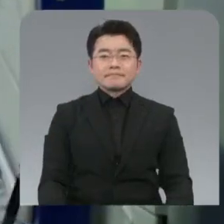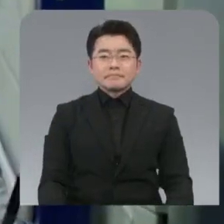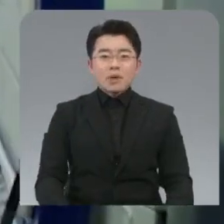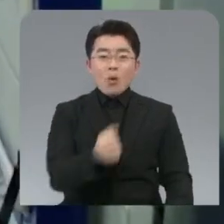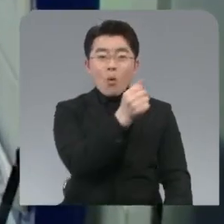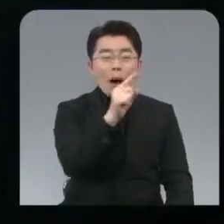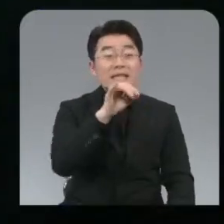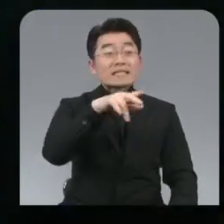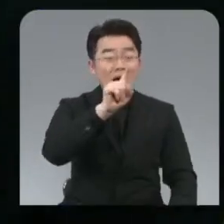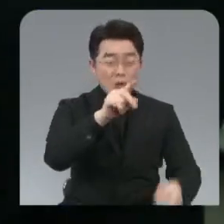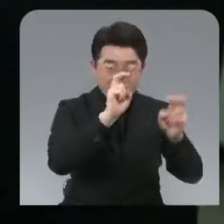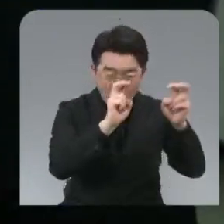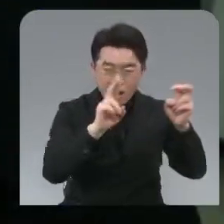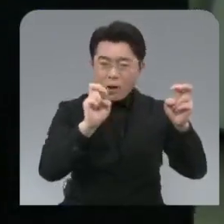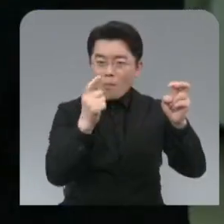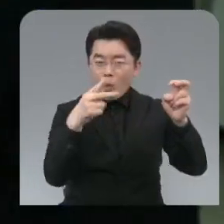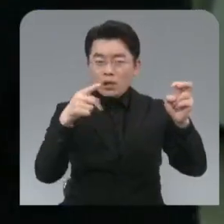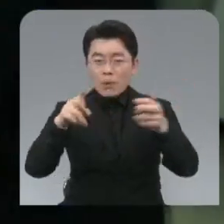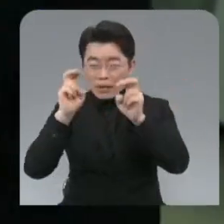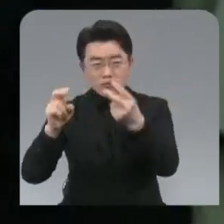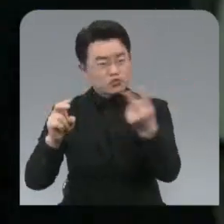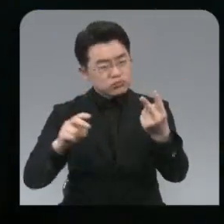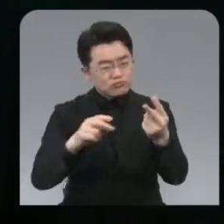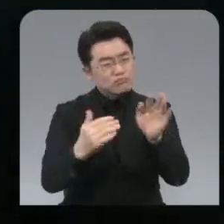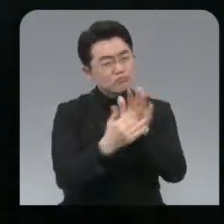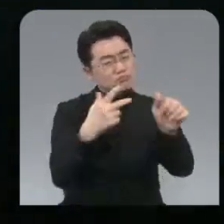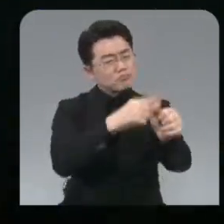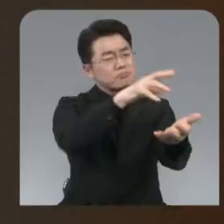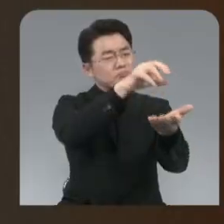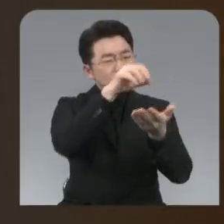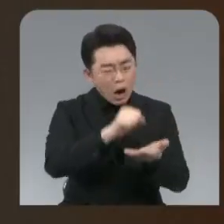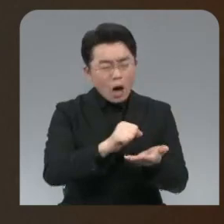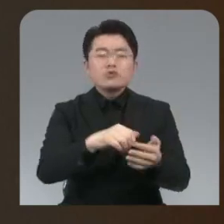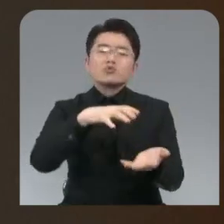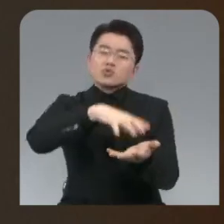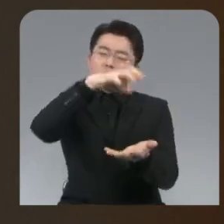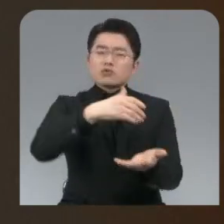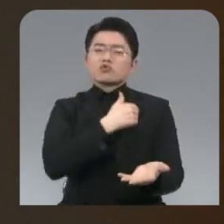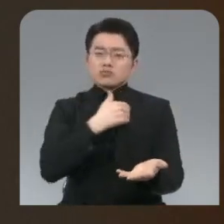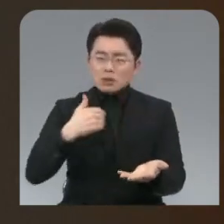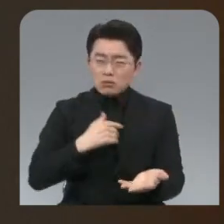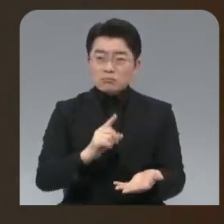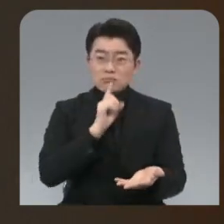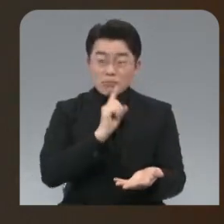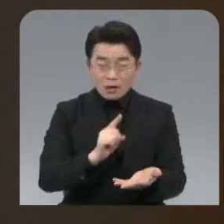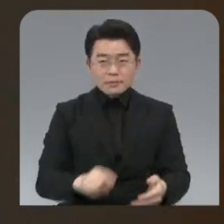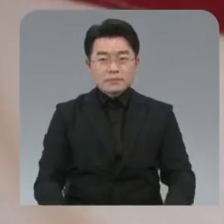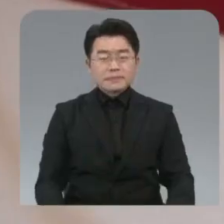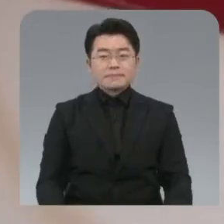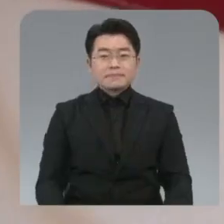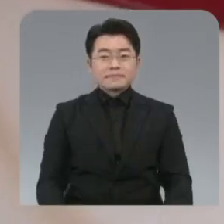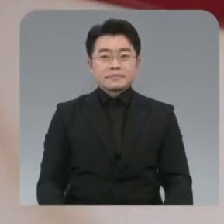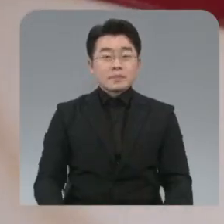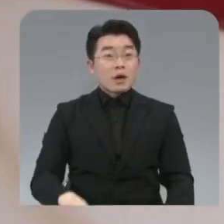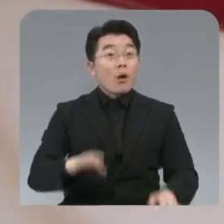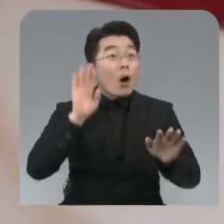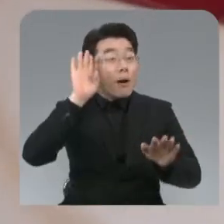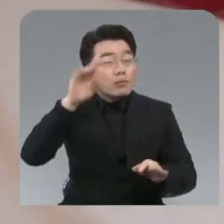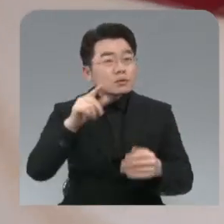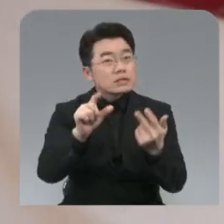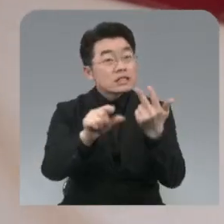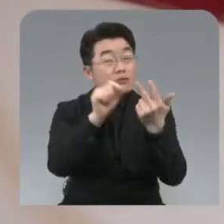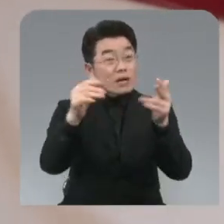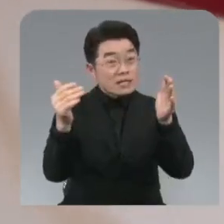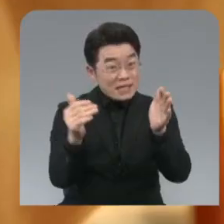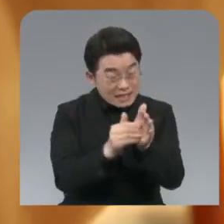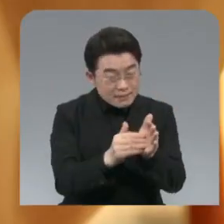화이자와 모더나 백신만으로도 충분하다. 독일 정부는 미리 구매 계약한 아스트라제네카 분량까지 고려하면 올 여름쯤엔